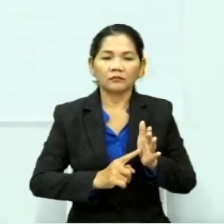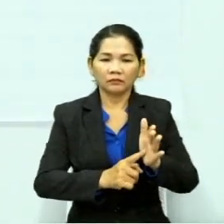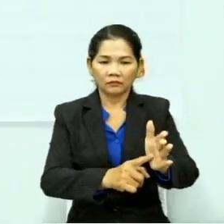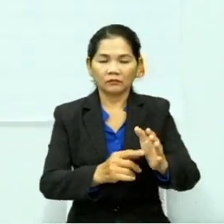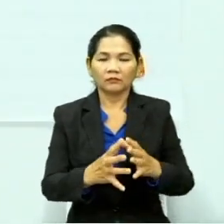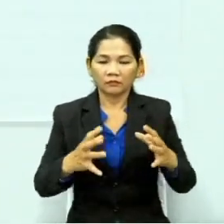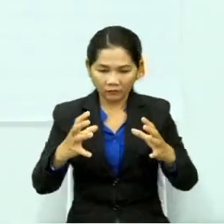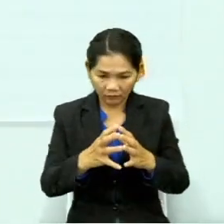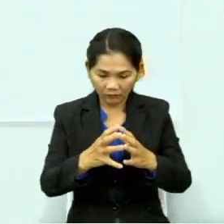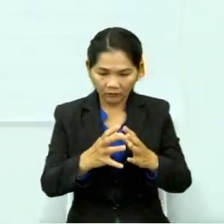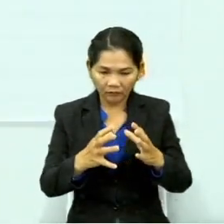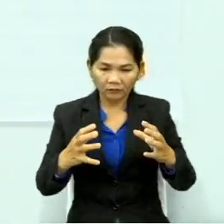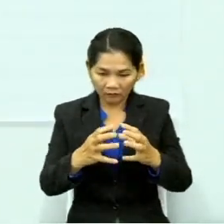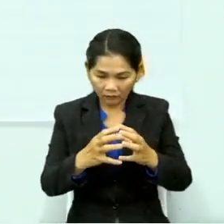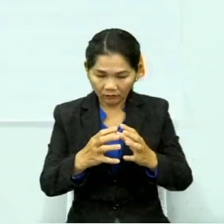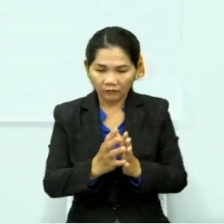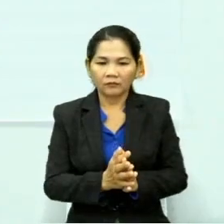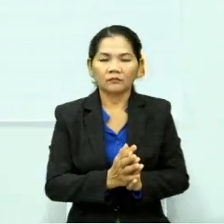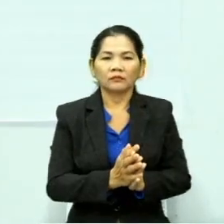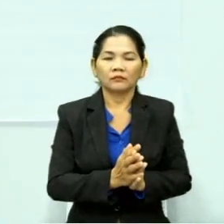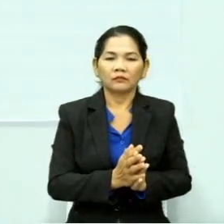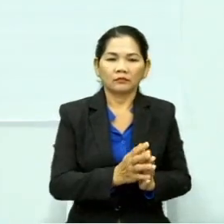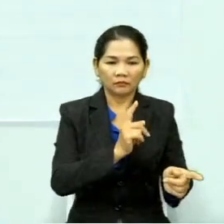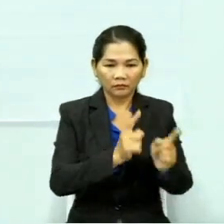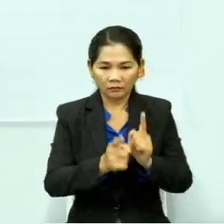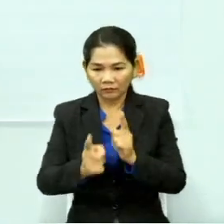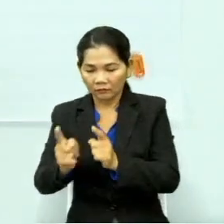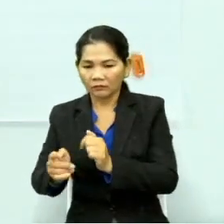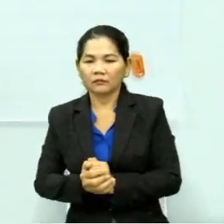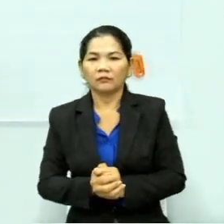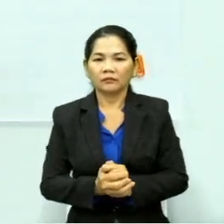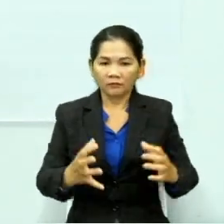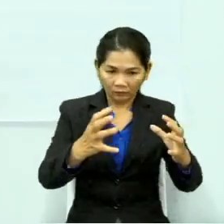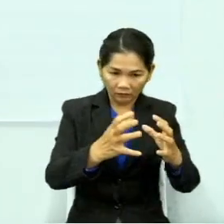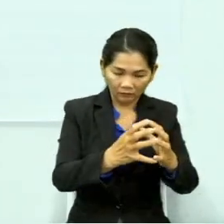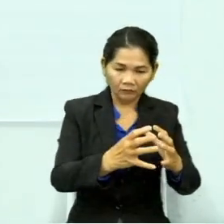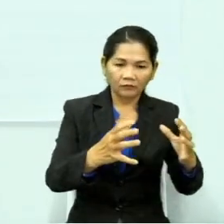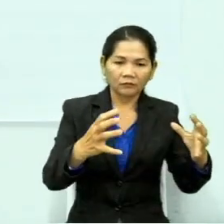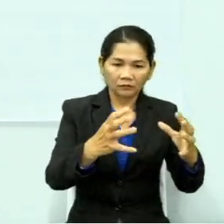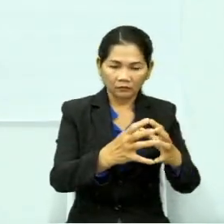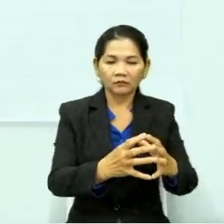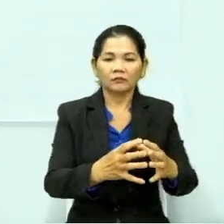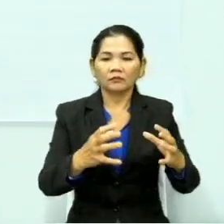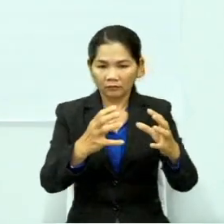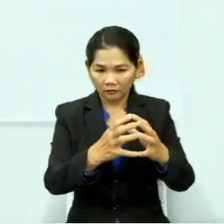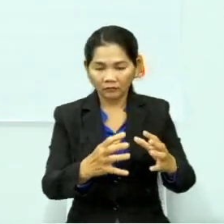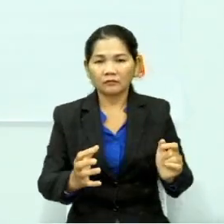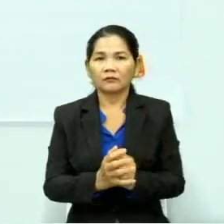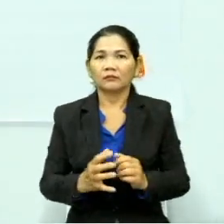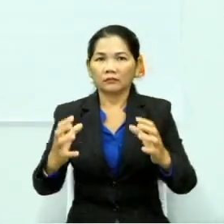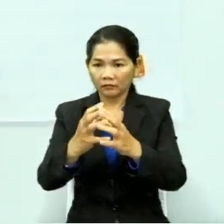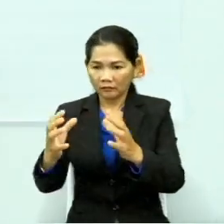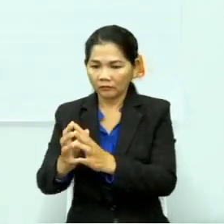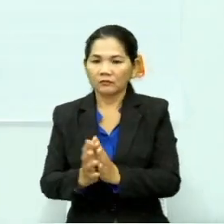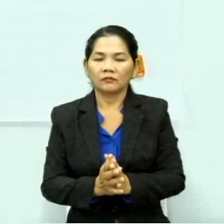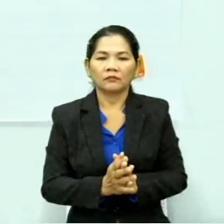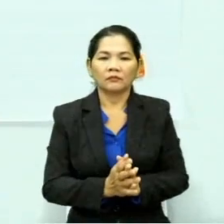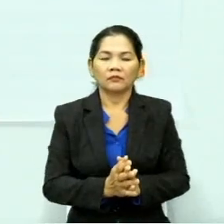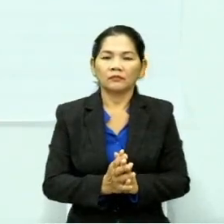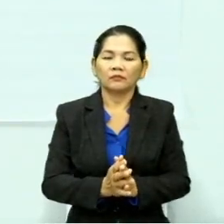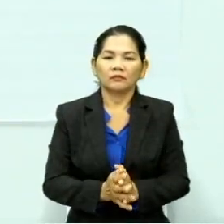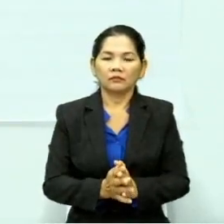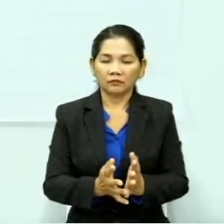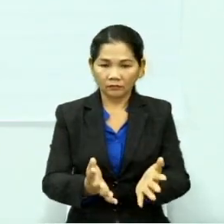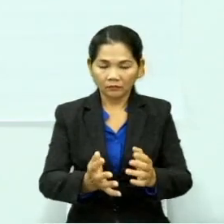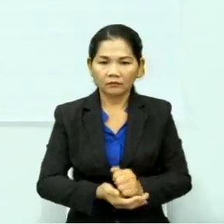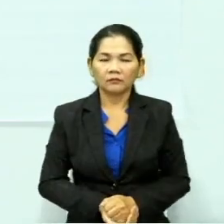phân biệt ấy nó con á bây để quạt tập công là không cam với thì ấy mỗi cứ mà crom khné quạt nè rồi có cái hai tham một vốn khné quạt đang là con